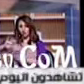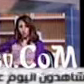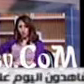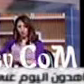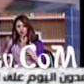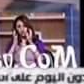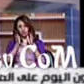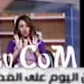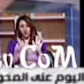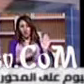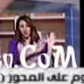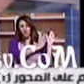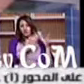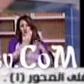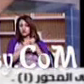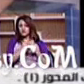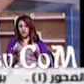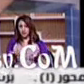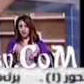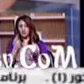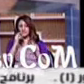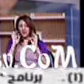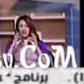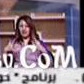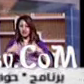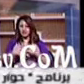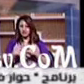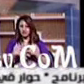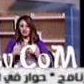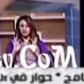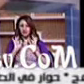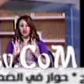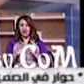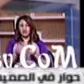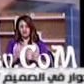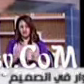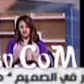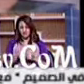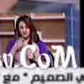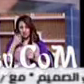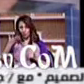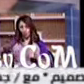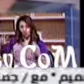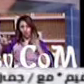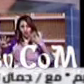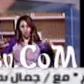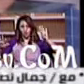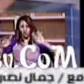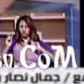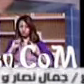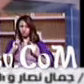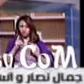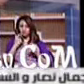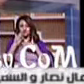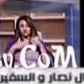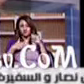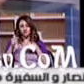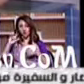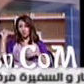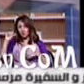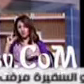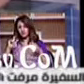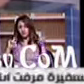طالعين نازلين على السلم بدا يبقى فييه شويه ده مش عارف لابسه نقاب دي اصلها ده مش عارف مسلم ده قطي ليه بقينا عاملين